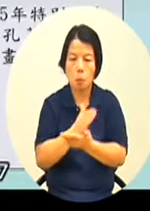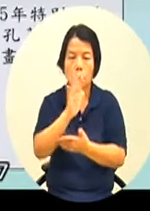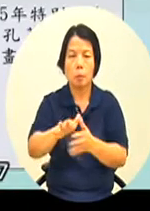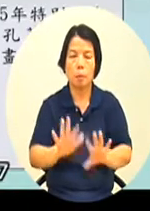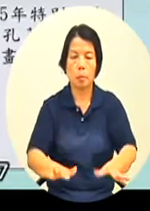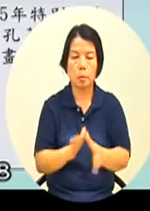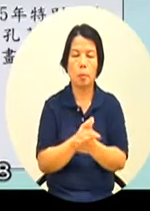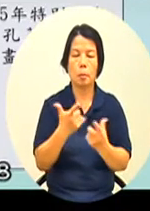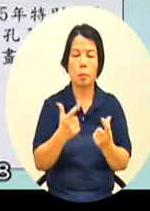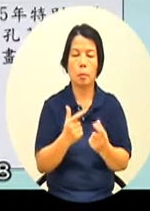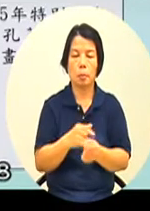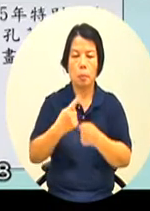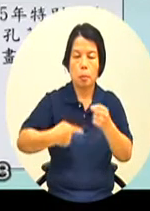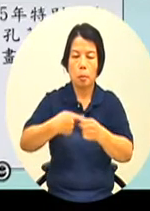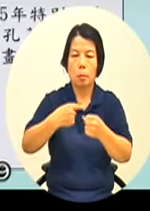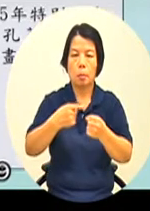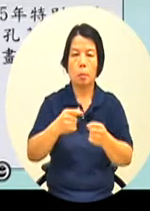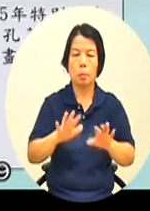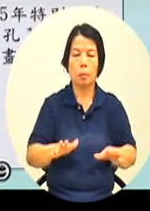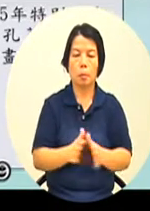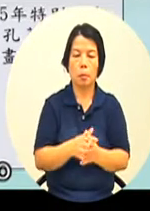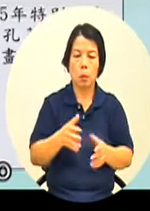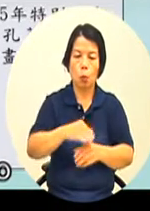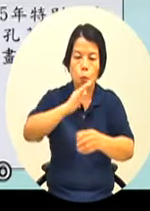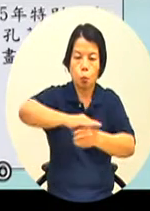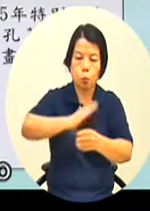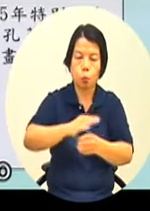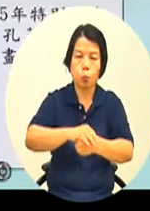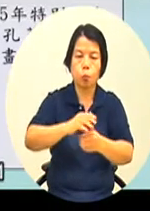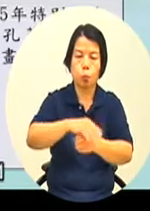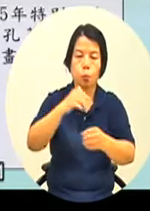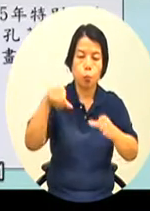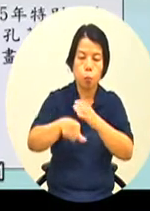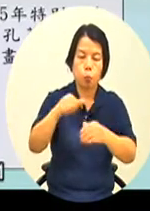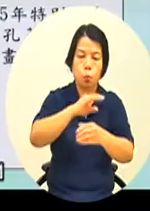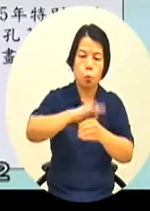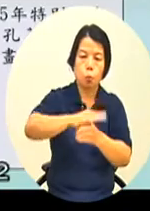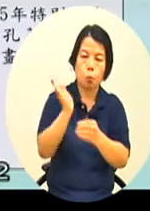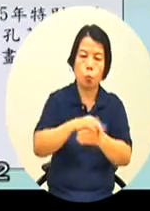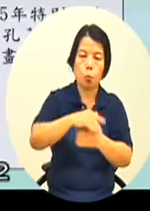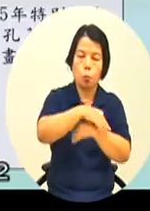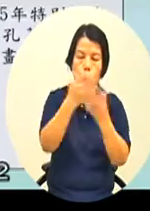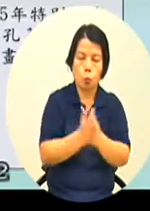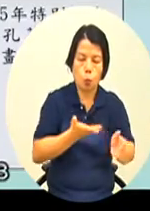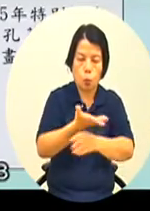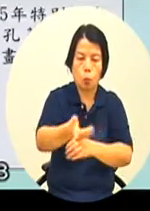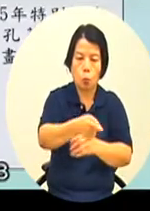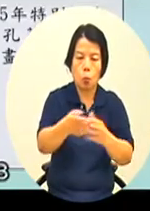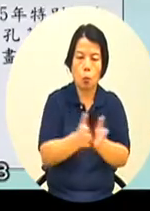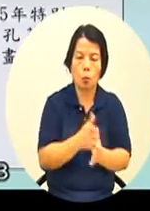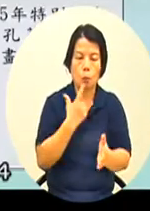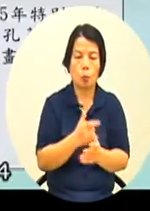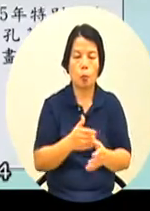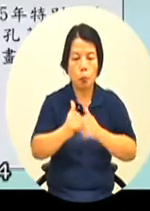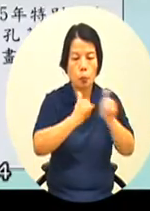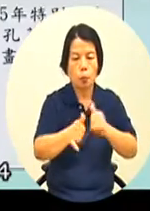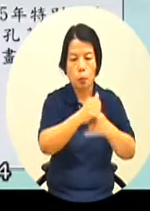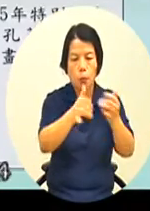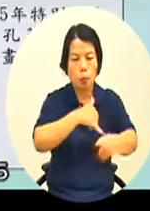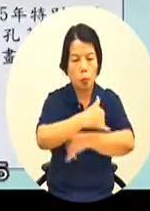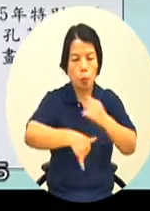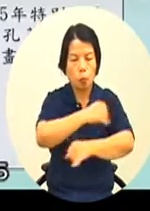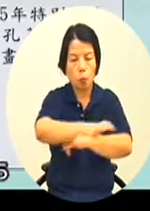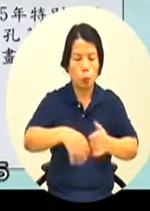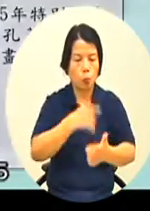今年，我们也特别提出我们的孔盖齐平的一个计划，务必提供我们所有市民朋友一个最优质的一个生活的环